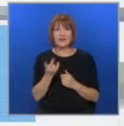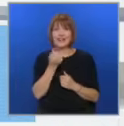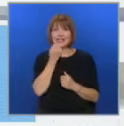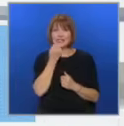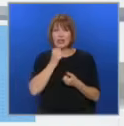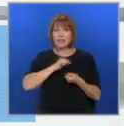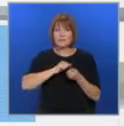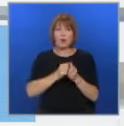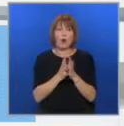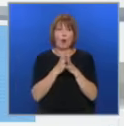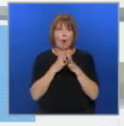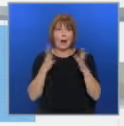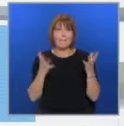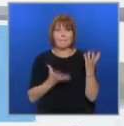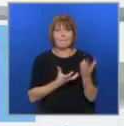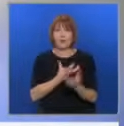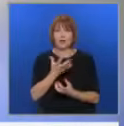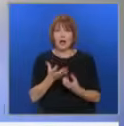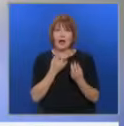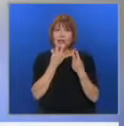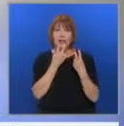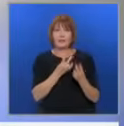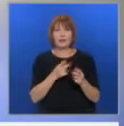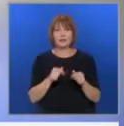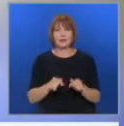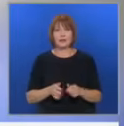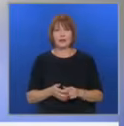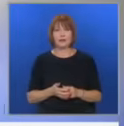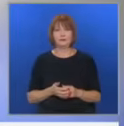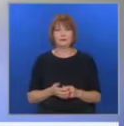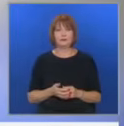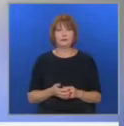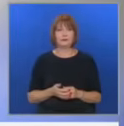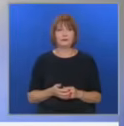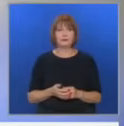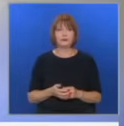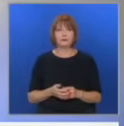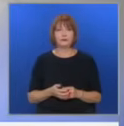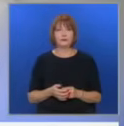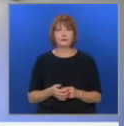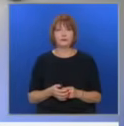бореха с голям пожар. Каква е ситуацията към момента? Станислава Христозова е на място. Здравей!